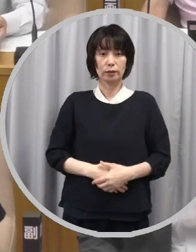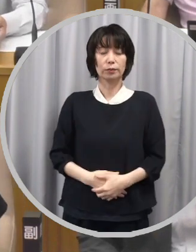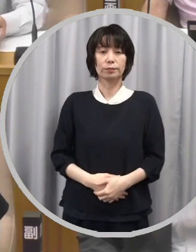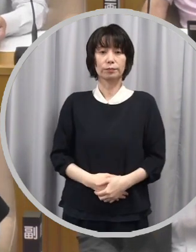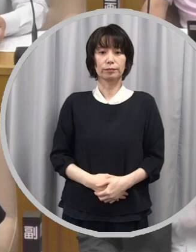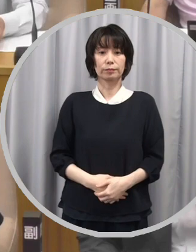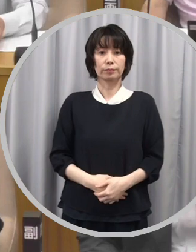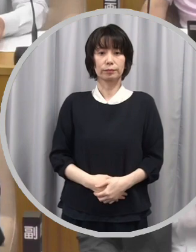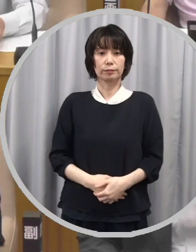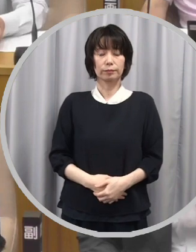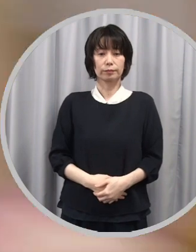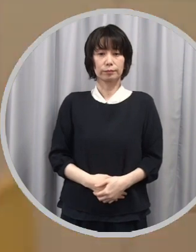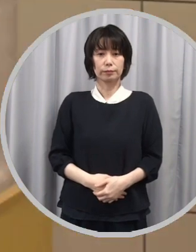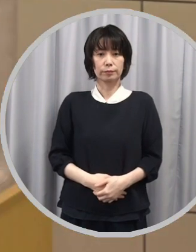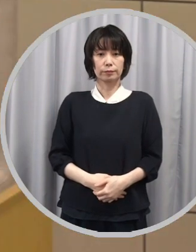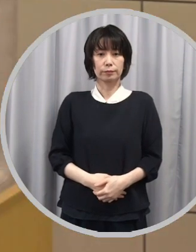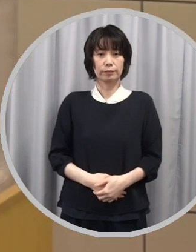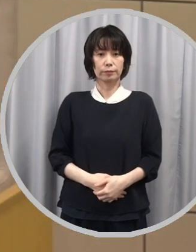です。